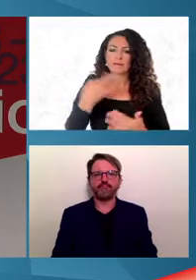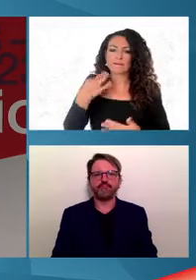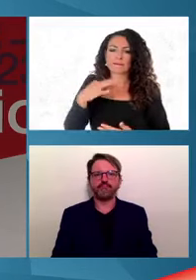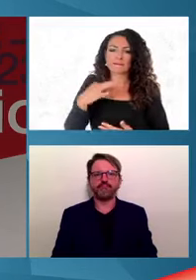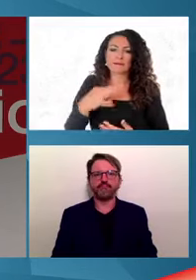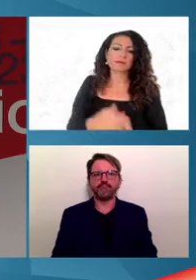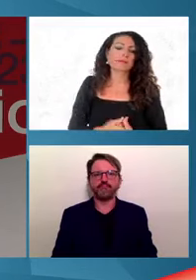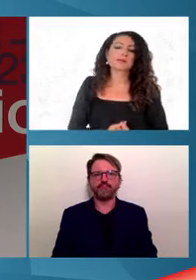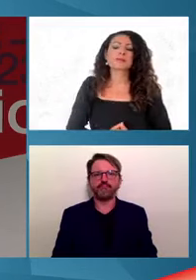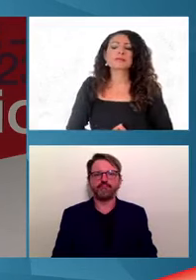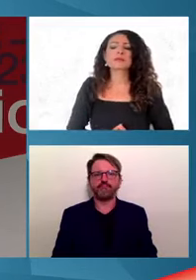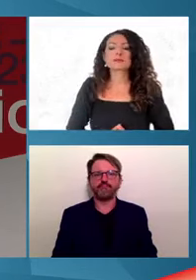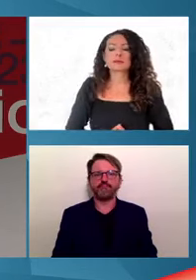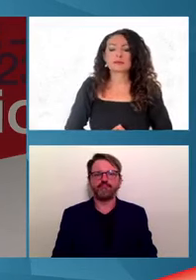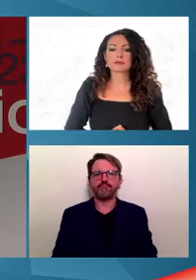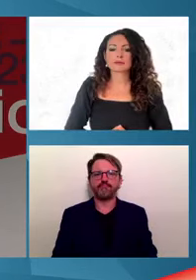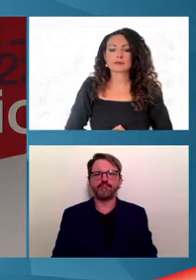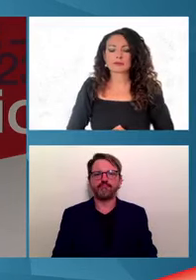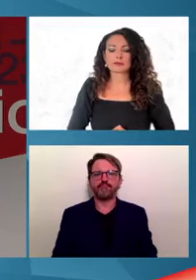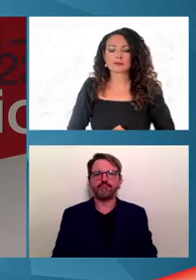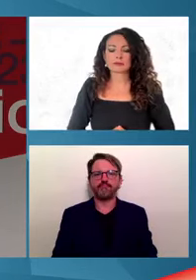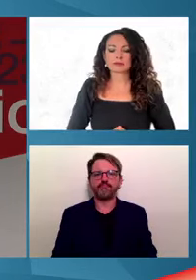conclusivo della legislatura